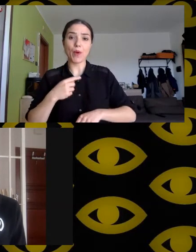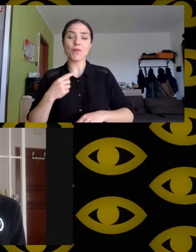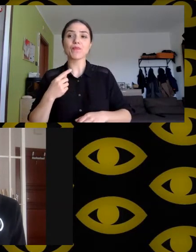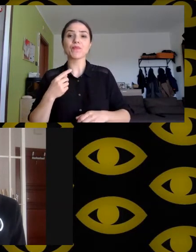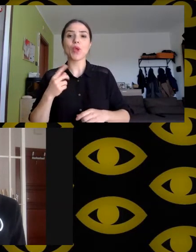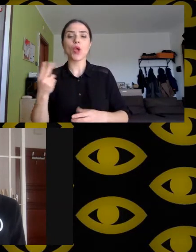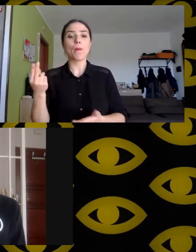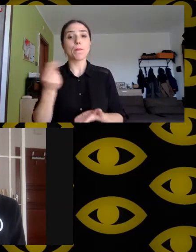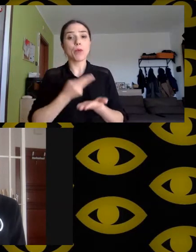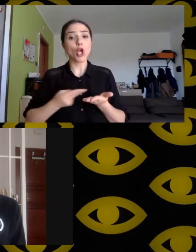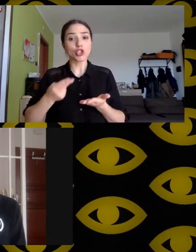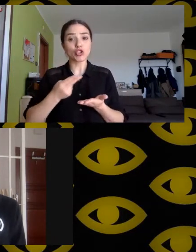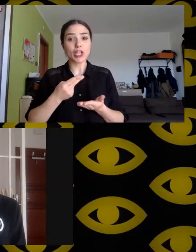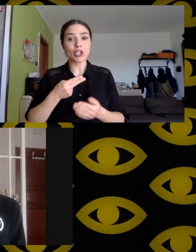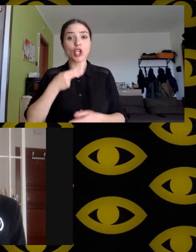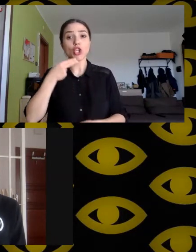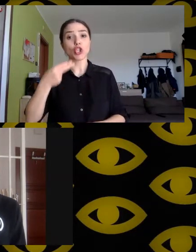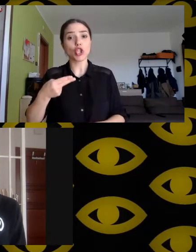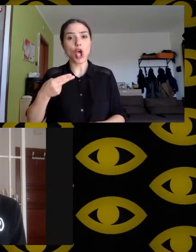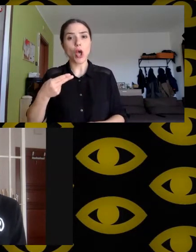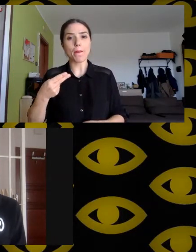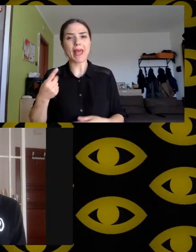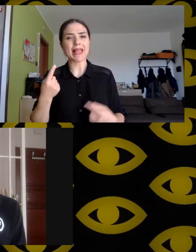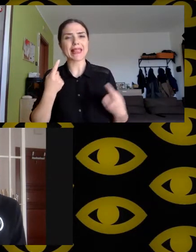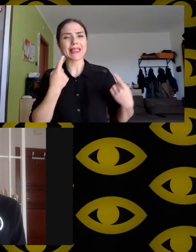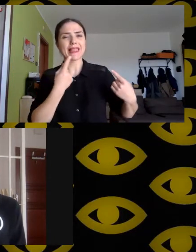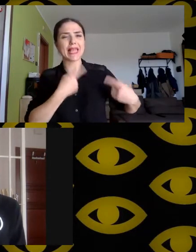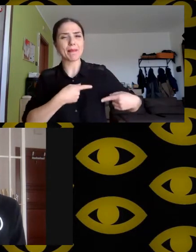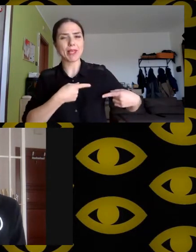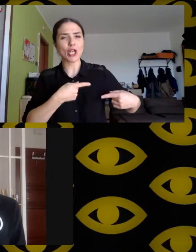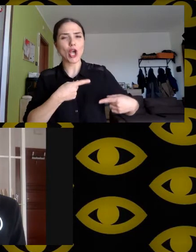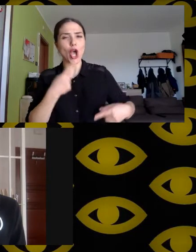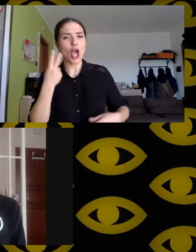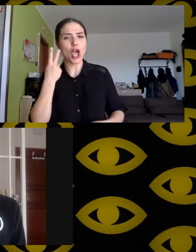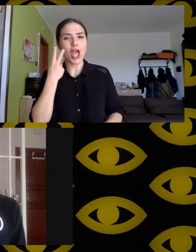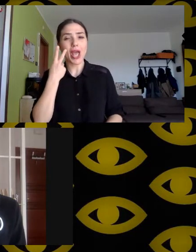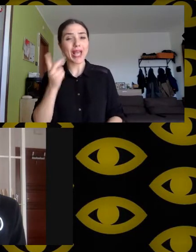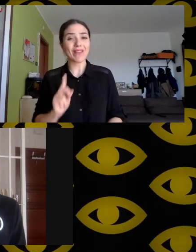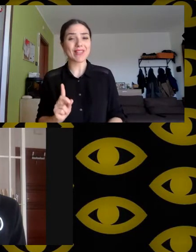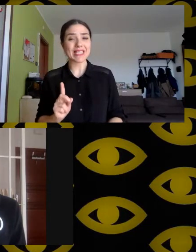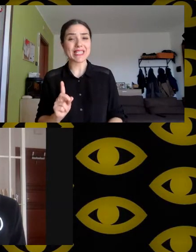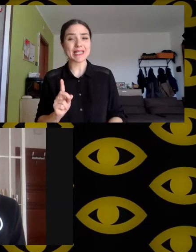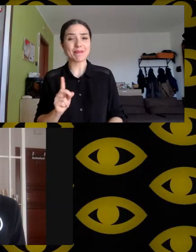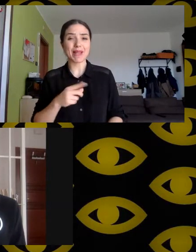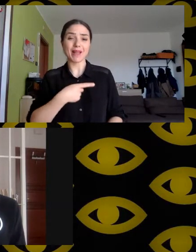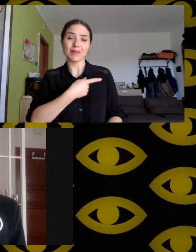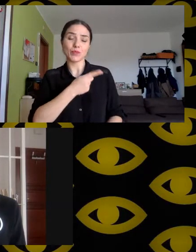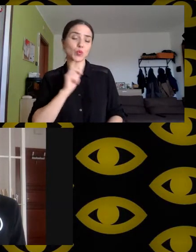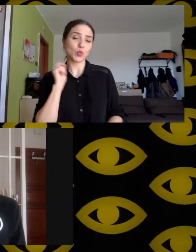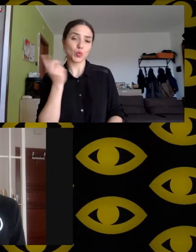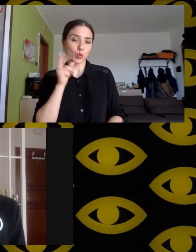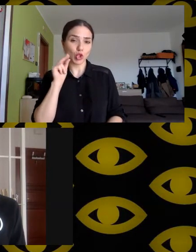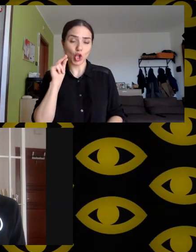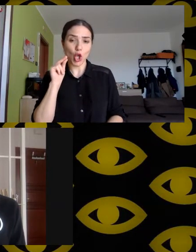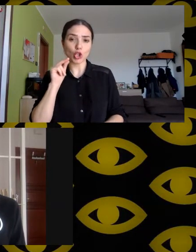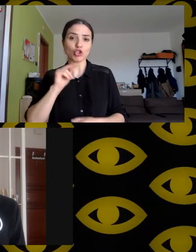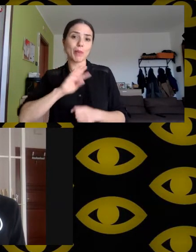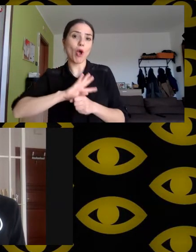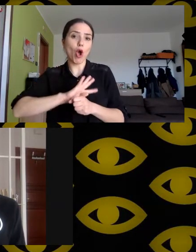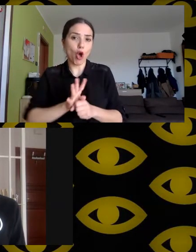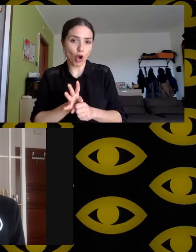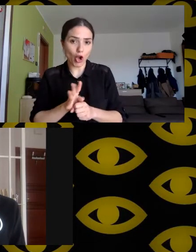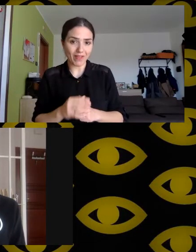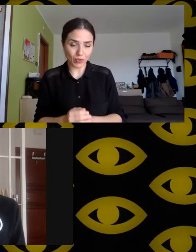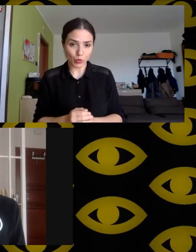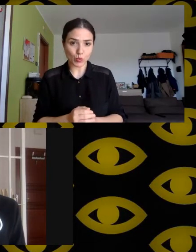invisibile, da tutti conosciuto come coronavirus, che però io e Mario Biondi abbiamo deciso di farlo